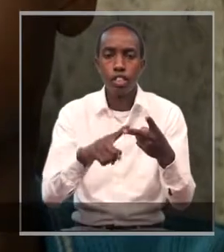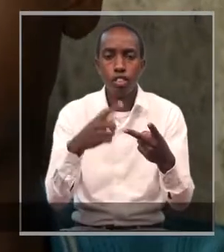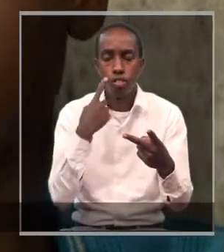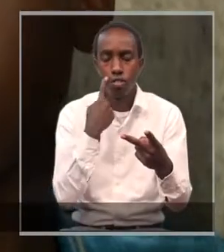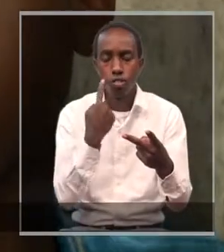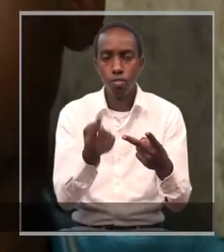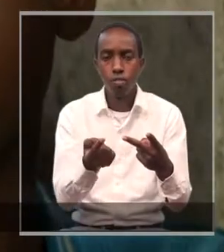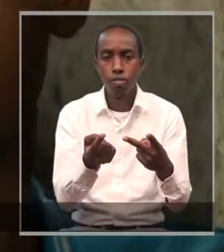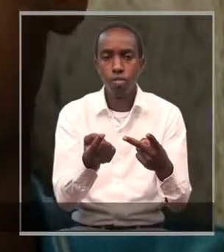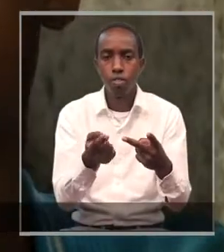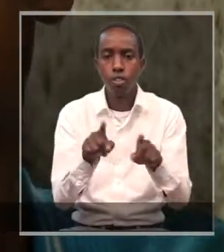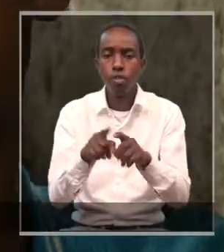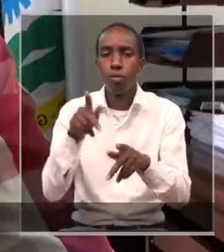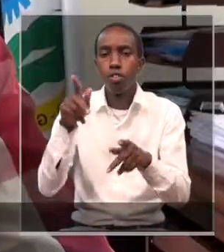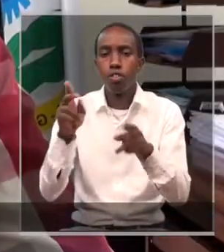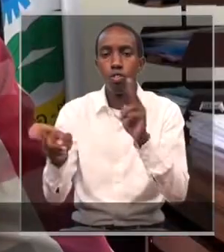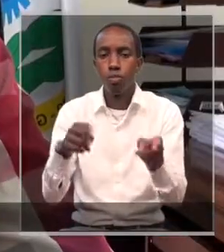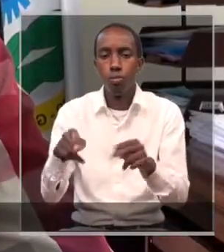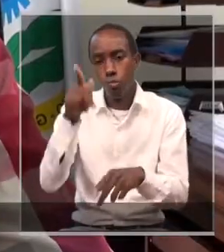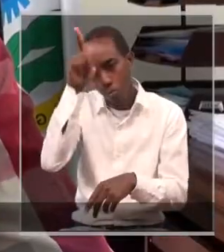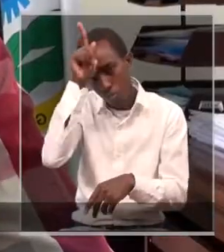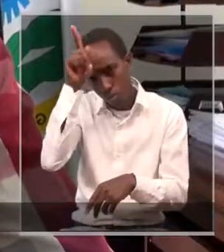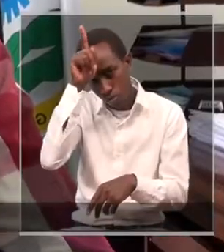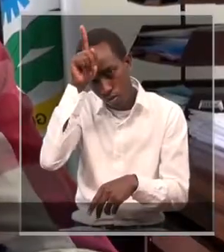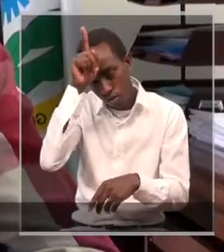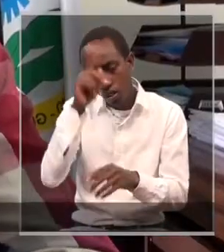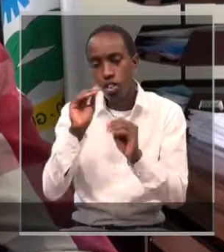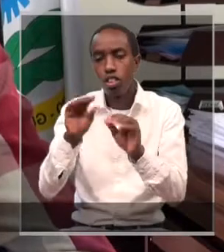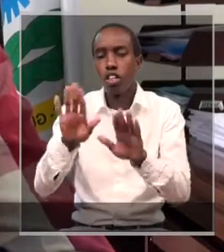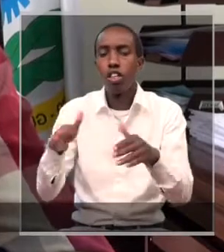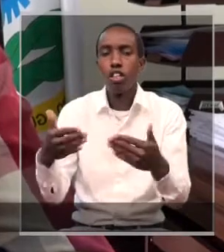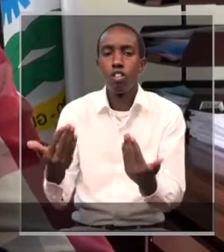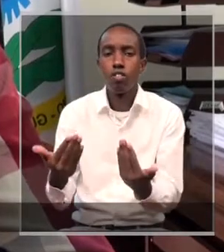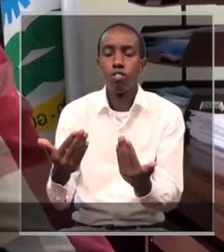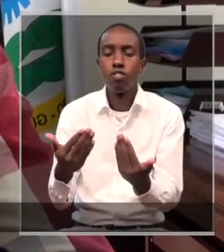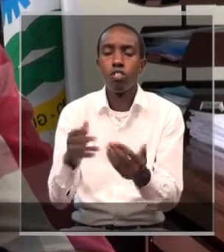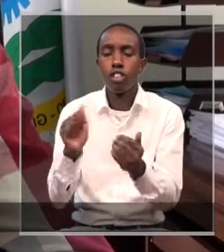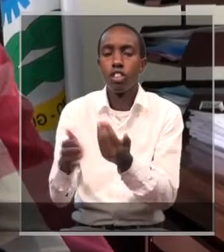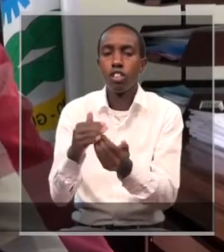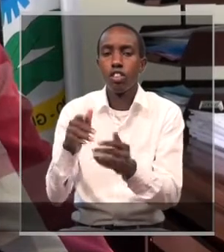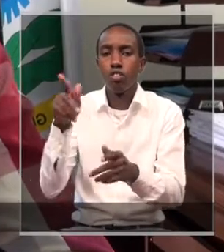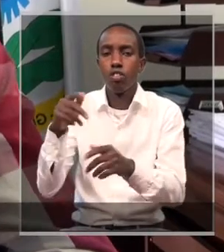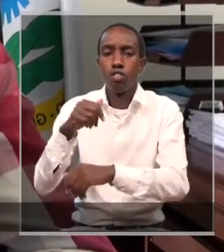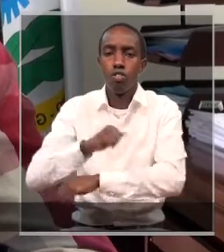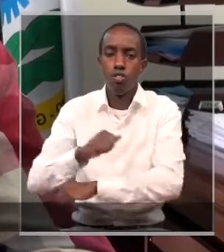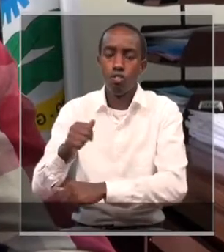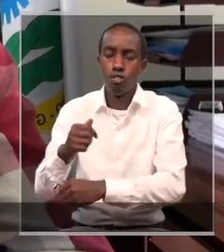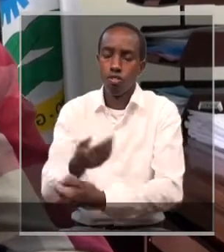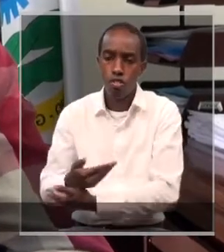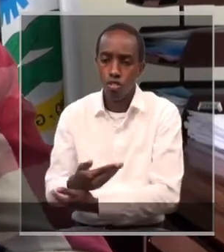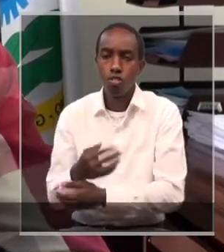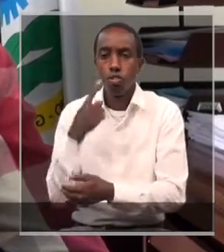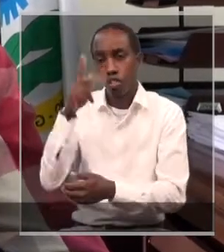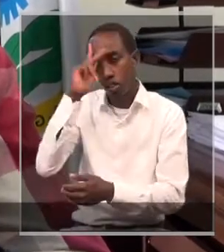mu n'abaturage ubwabo bagiye bigishwa uburyo bakwita kuri abo bana ugasanga n'ababyeyi